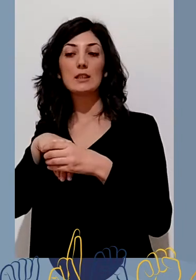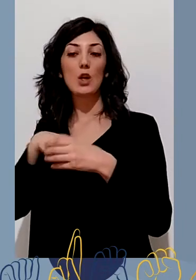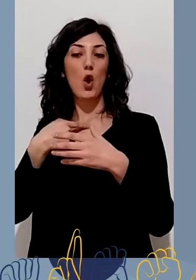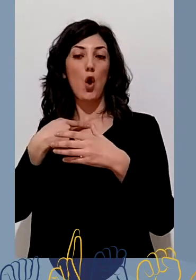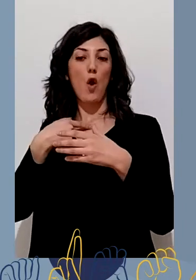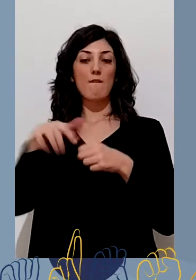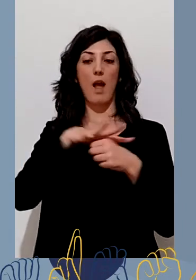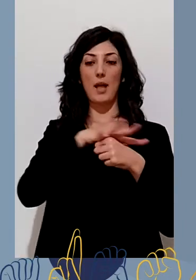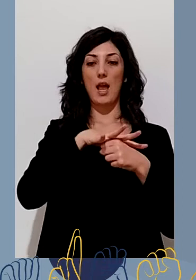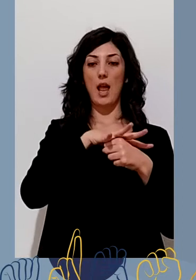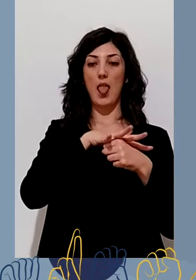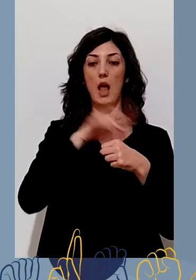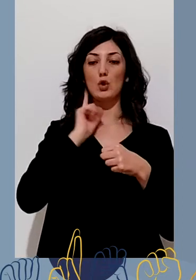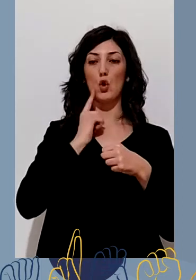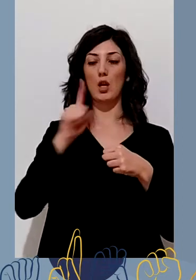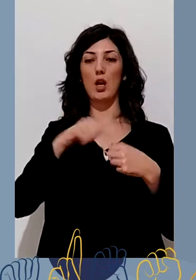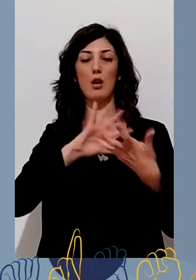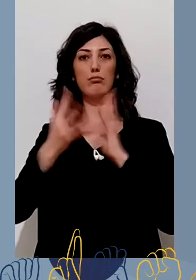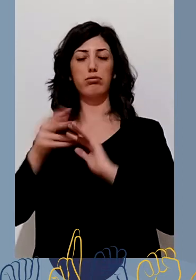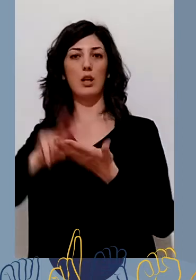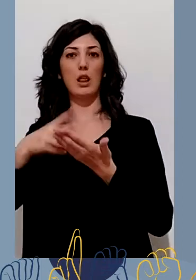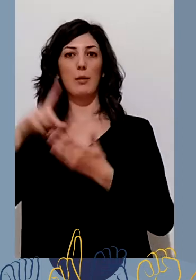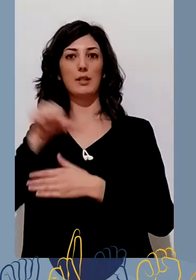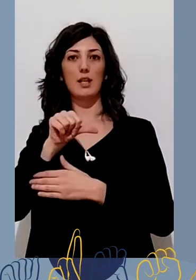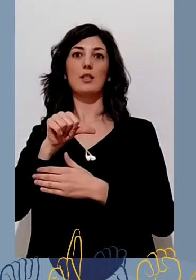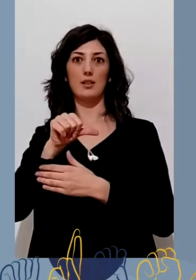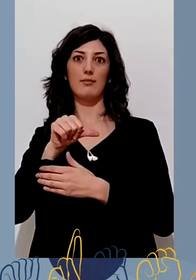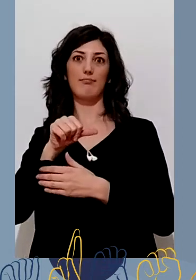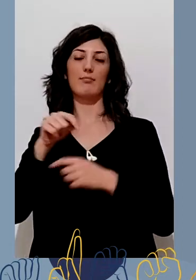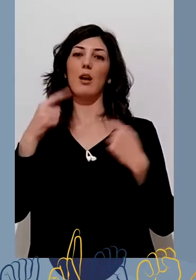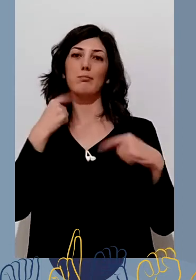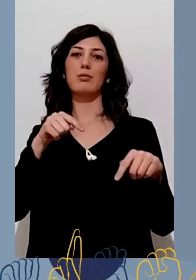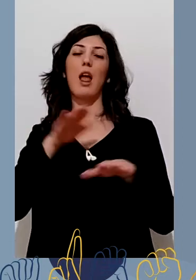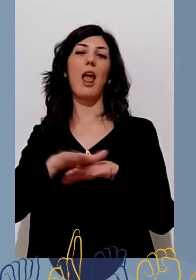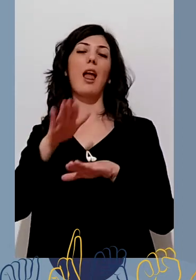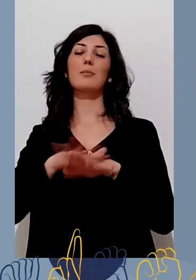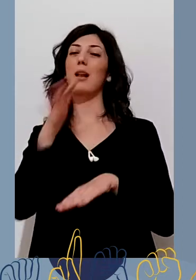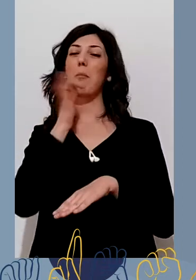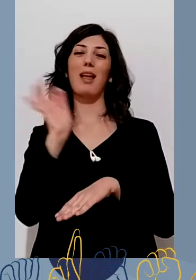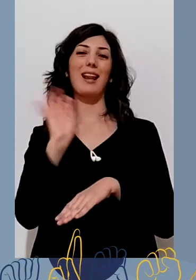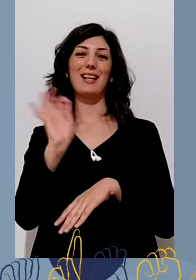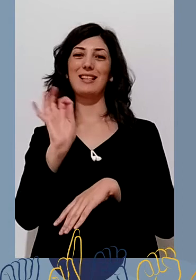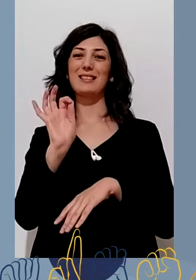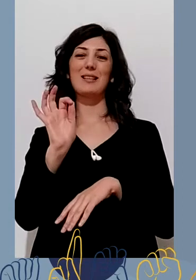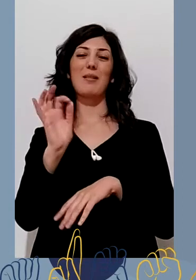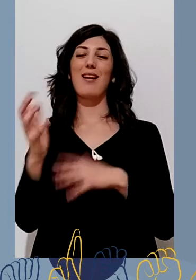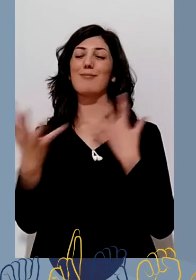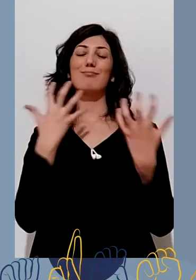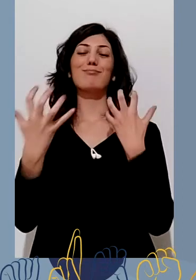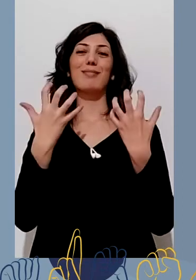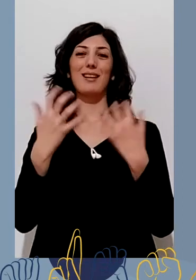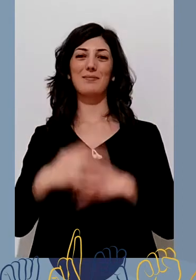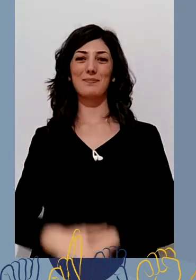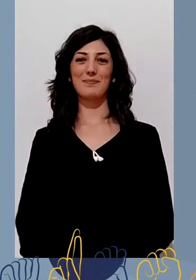fare l'interprete LIS. Questo è per me stata un'esperienza, certo, bellissima, un'esperienza molto che ha trascinato.